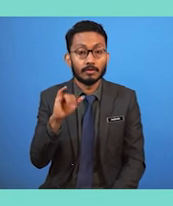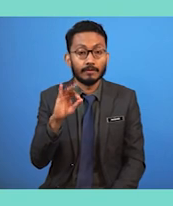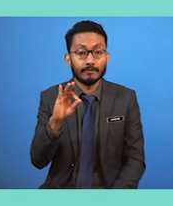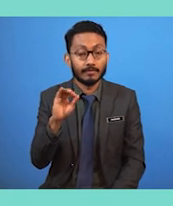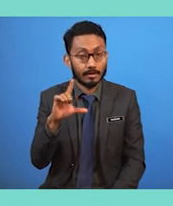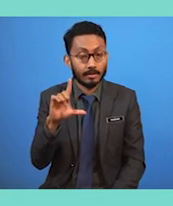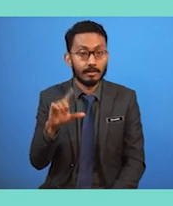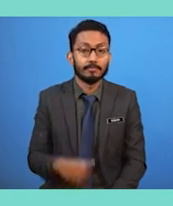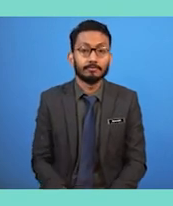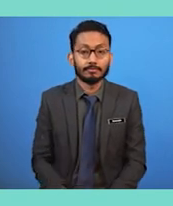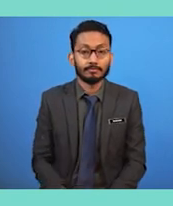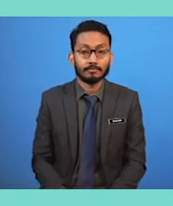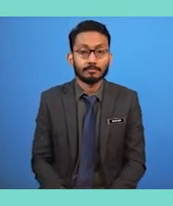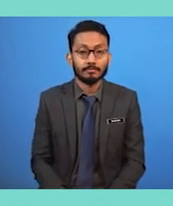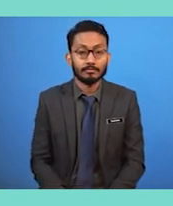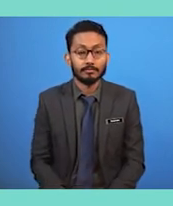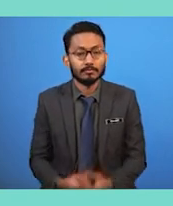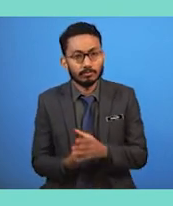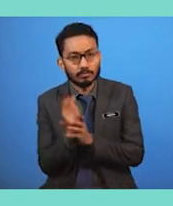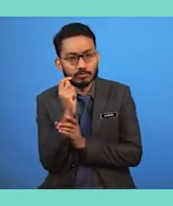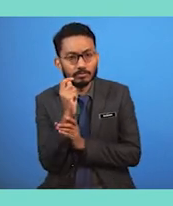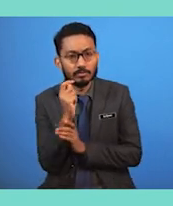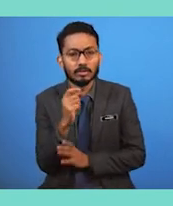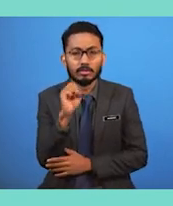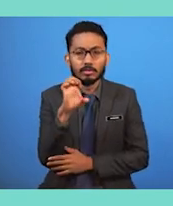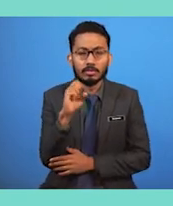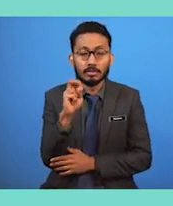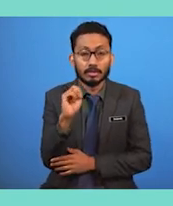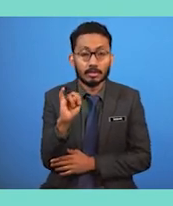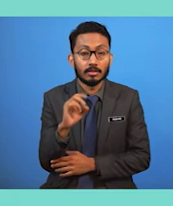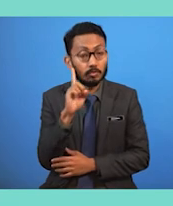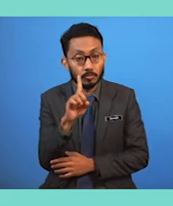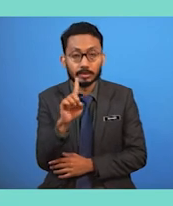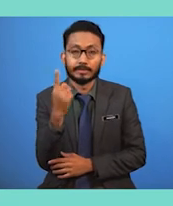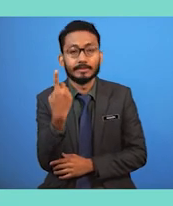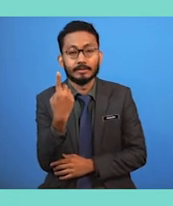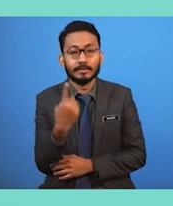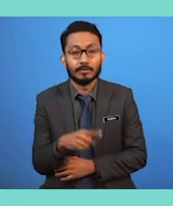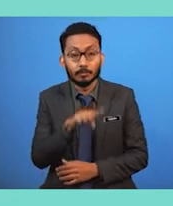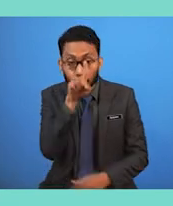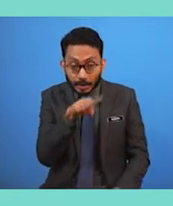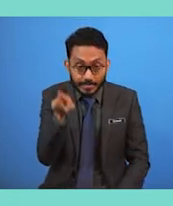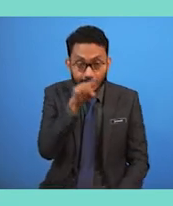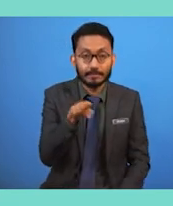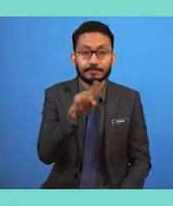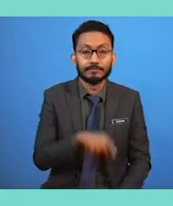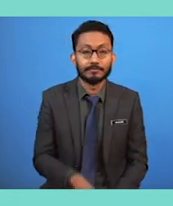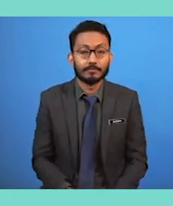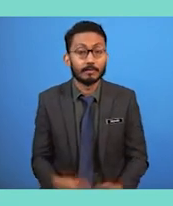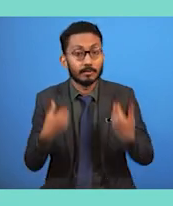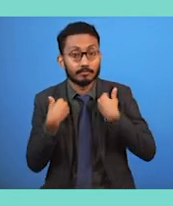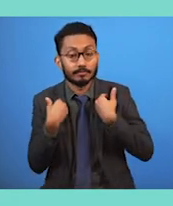fotosintesis. Tumbuhan seni ini bersifat tunggal berbentuk bulat dan ada juga mati sel